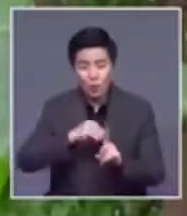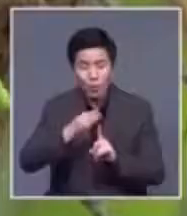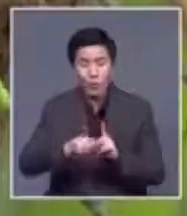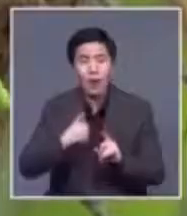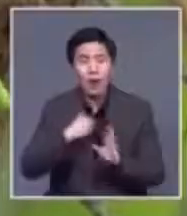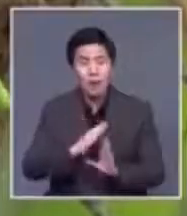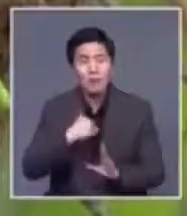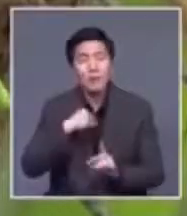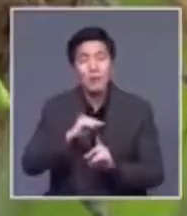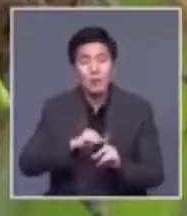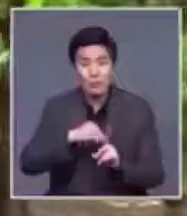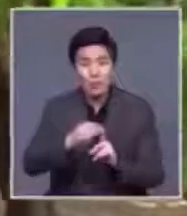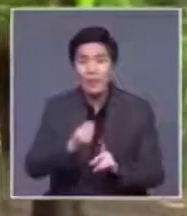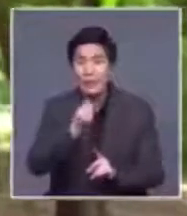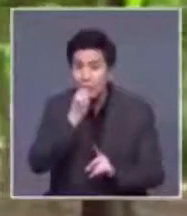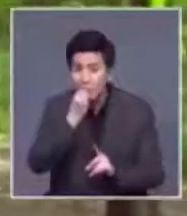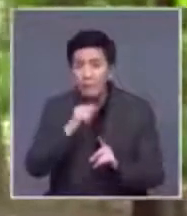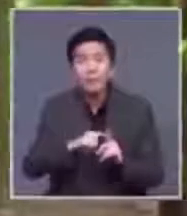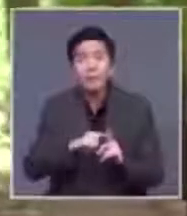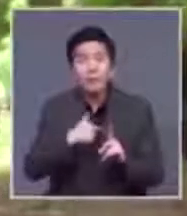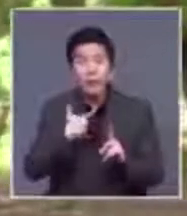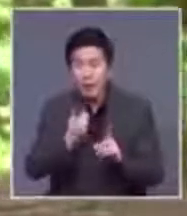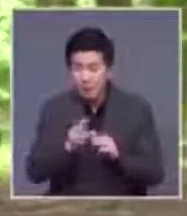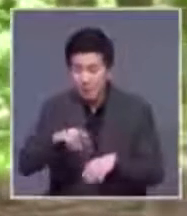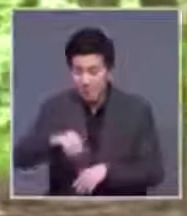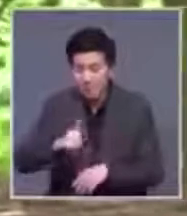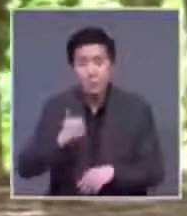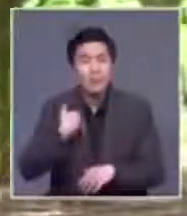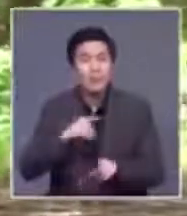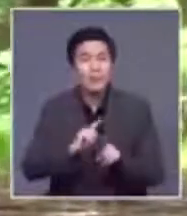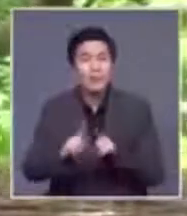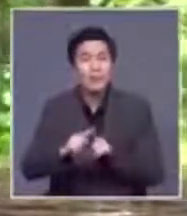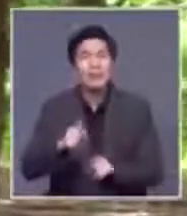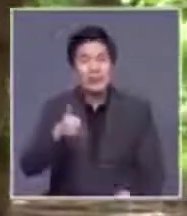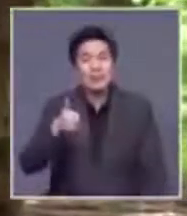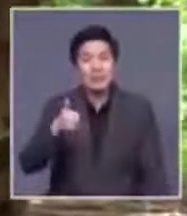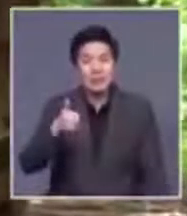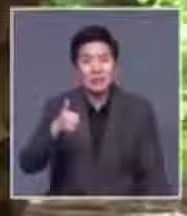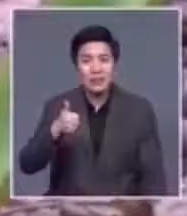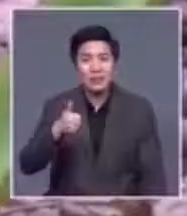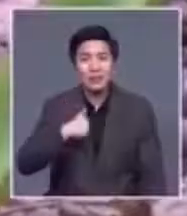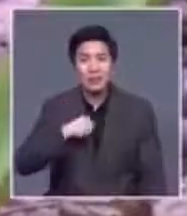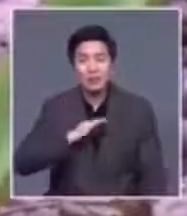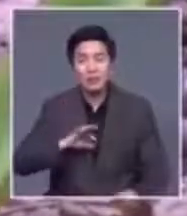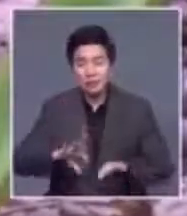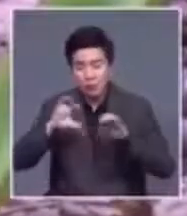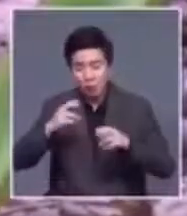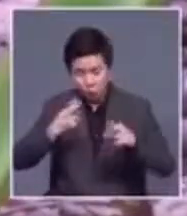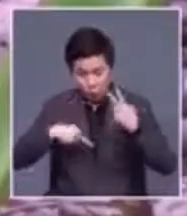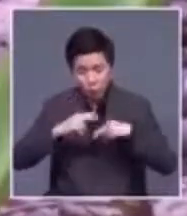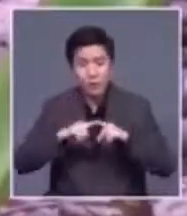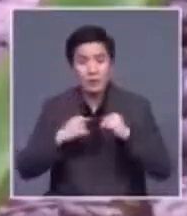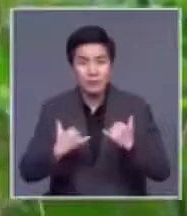ว้เนาะกล้วยก็ได้กินแล้วจ้ะมะนาวก็กำลังออกดอกออกอะไรก็ดีจ้ะที่รัฐบาลก็ยังดูแล